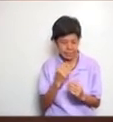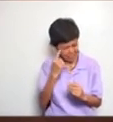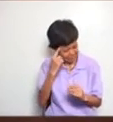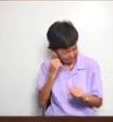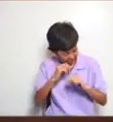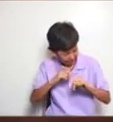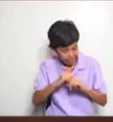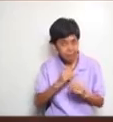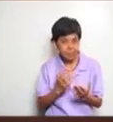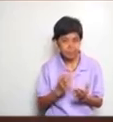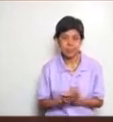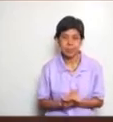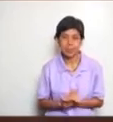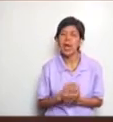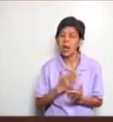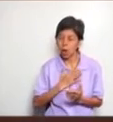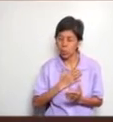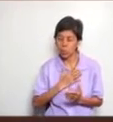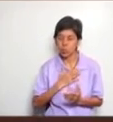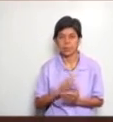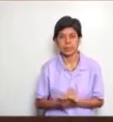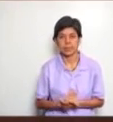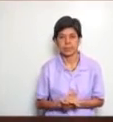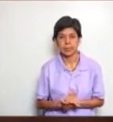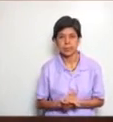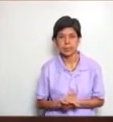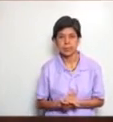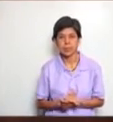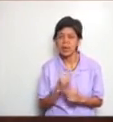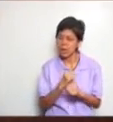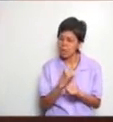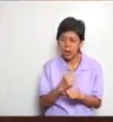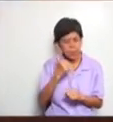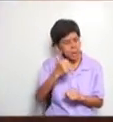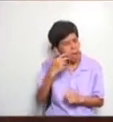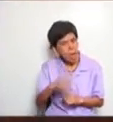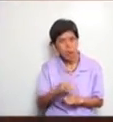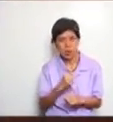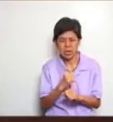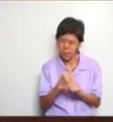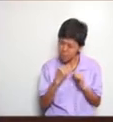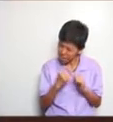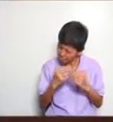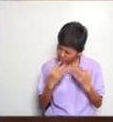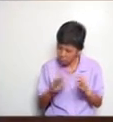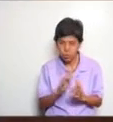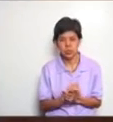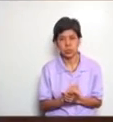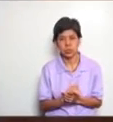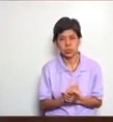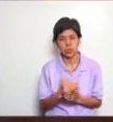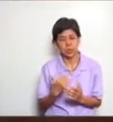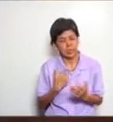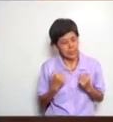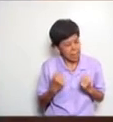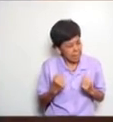จเลย ชัดไหม ตกรอง ทำหนาที่ให้ดีแล้ว สัมพัทคนลด้วยปัญญาแล้วเกิ